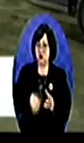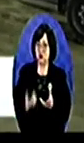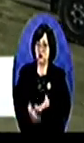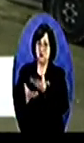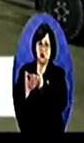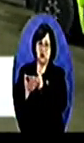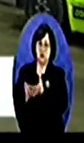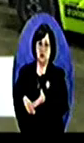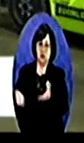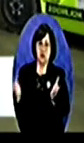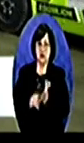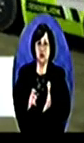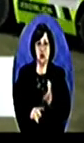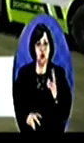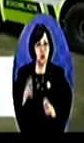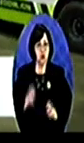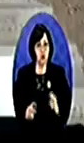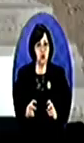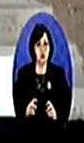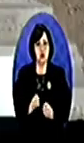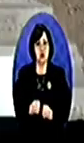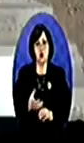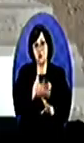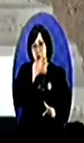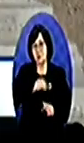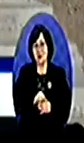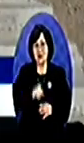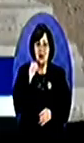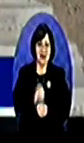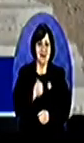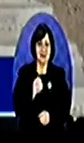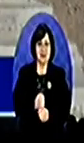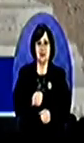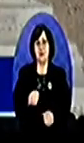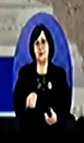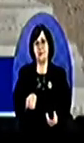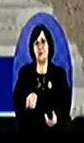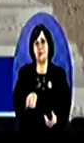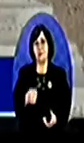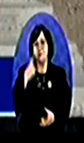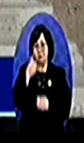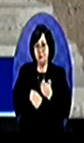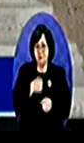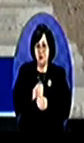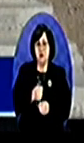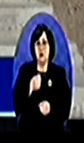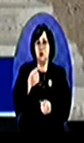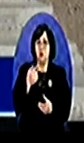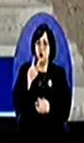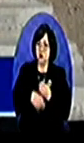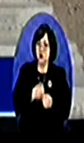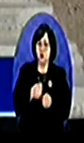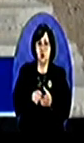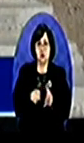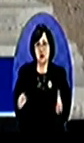юм аа. Үйлдвэрлэлийн бэлтгэл ажил энэ үндсэндээ болон туршилт тохируулгын ажил жил ахсаас 2 жилийн хугацаанд явсан. За